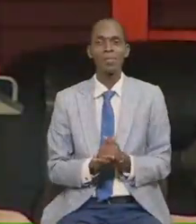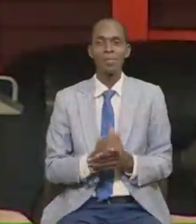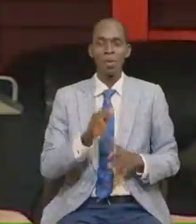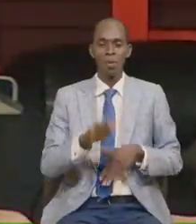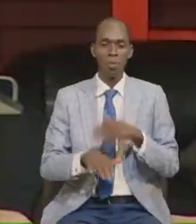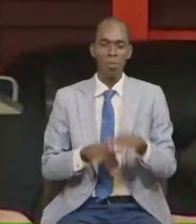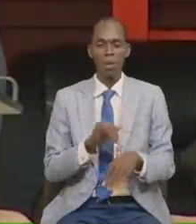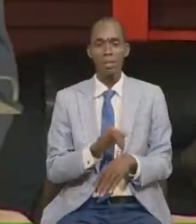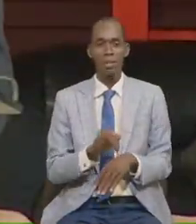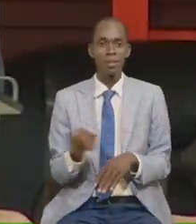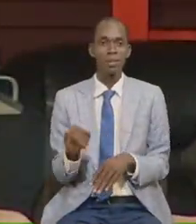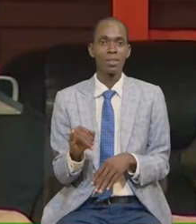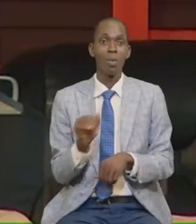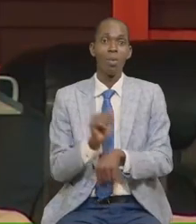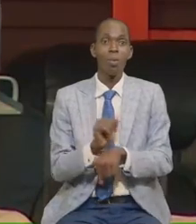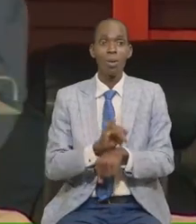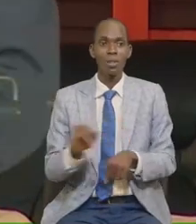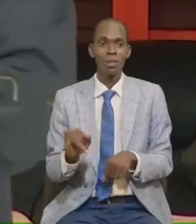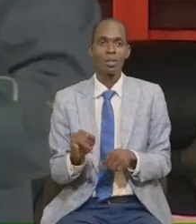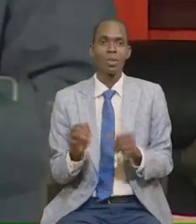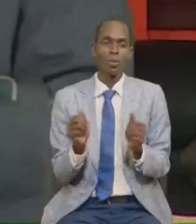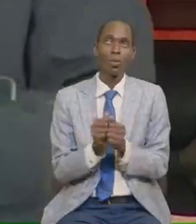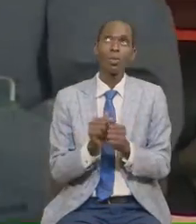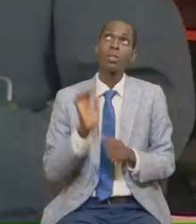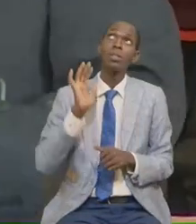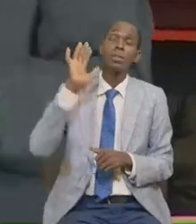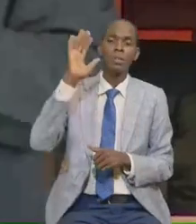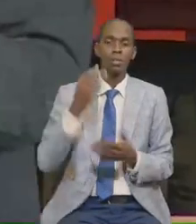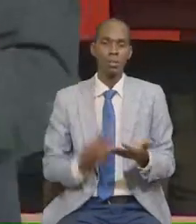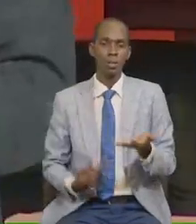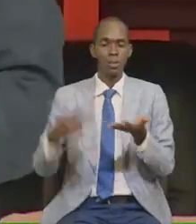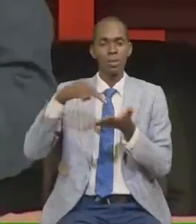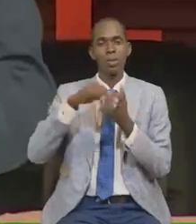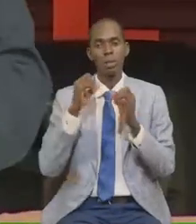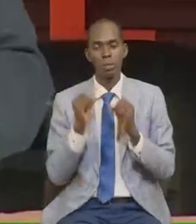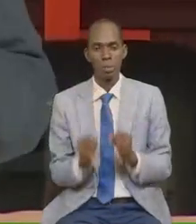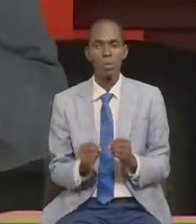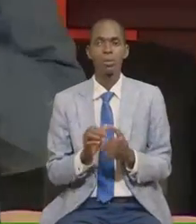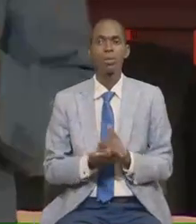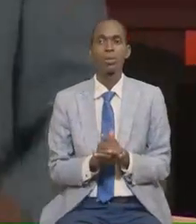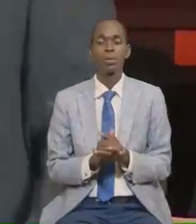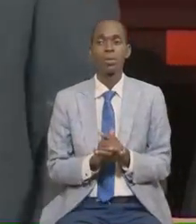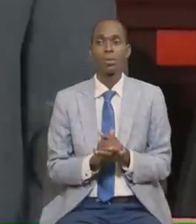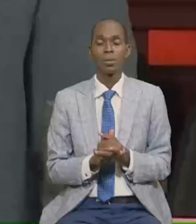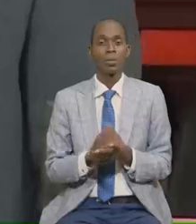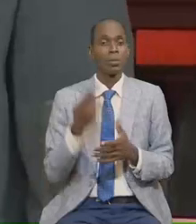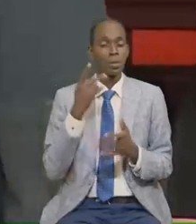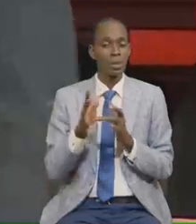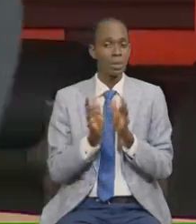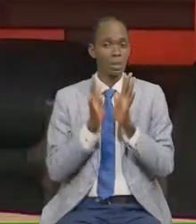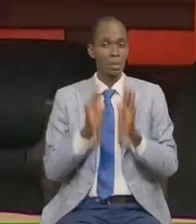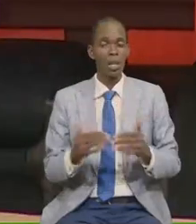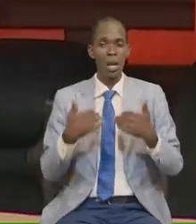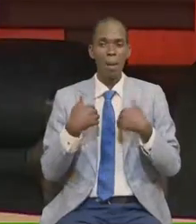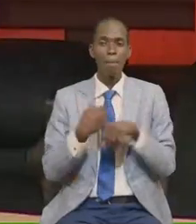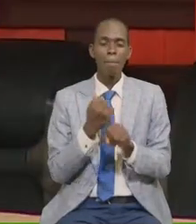œuvrer avec sa puissance de résurrection les chrétiens ont fait grandes erreur